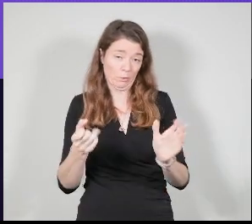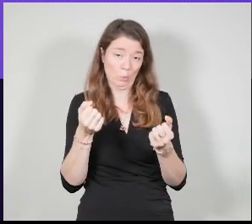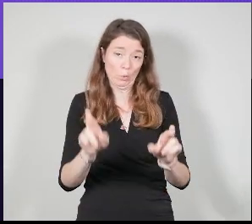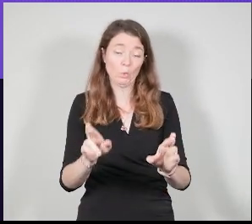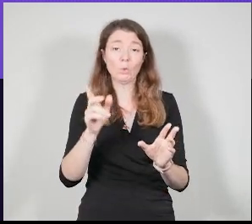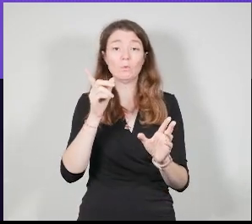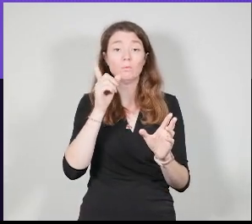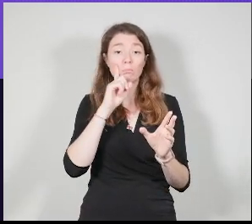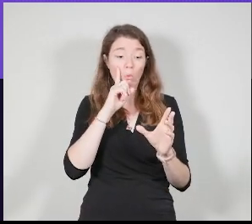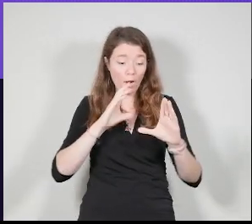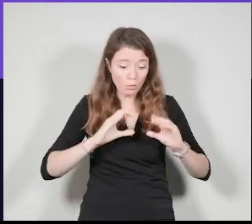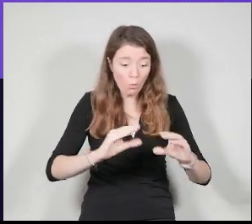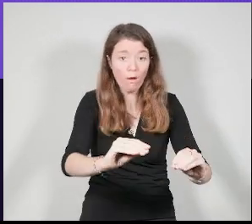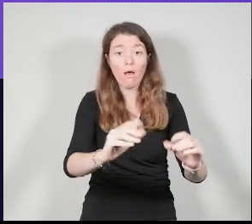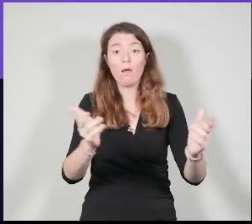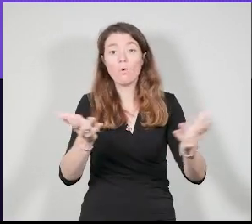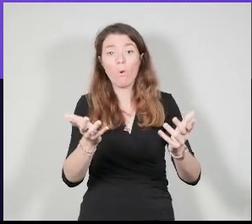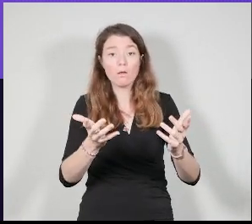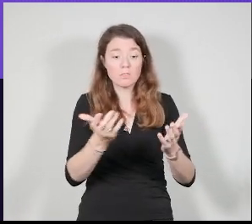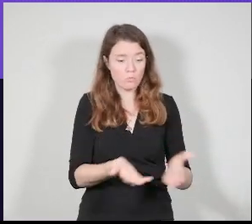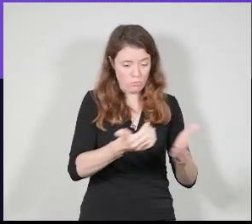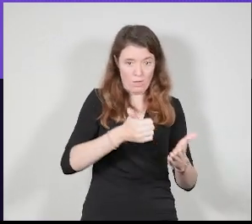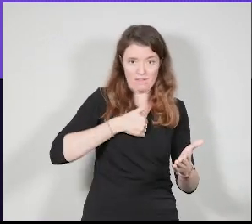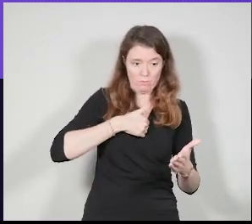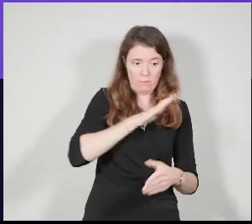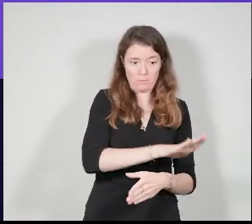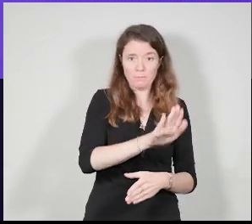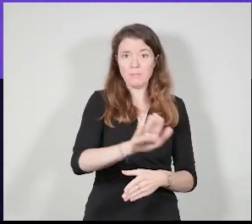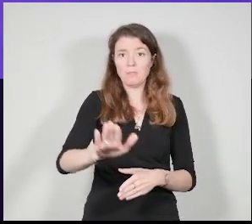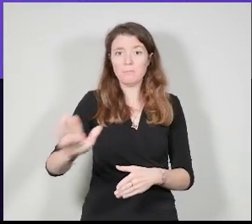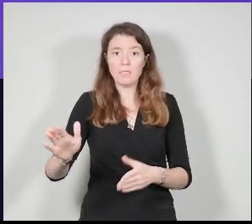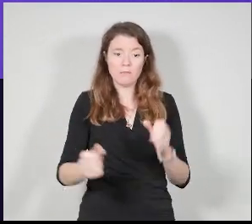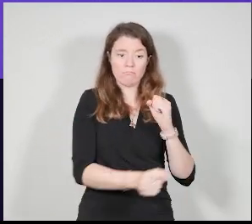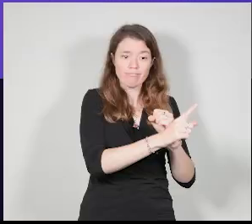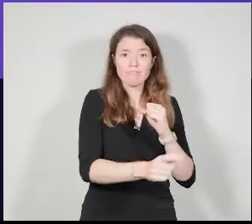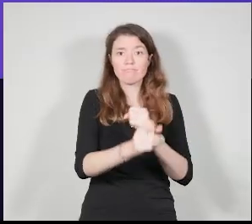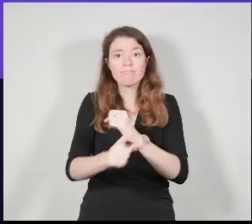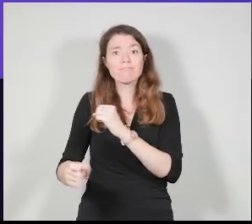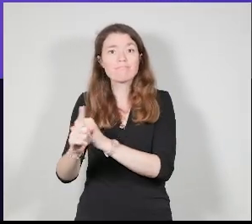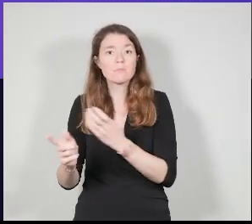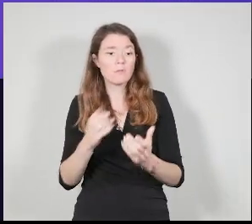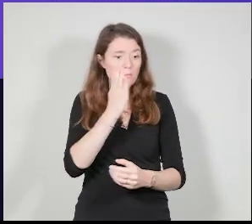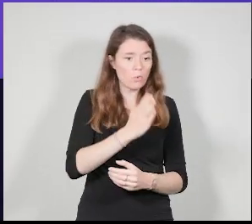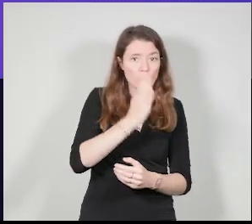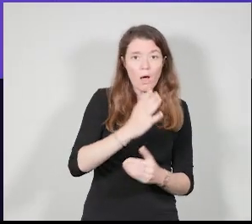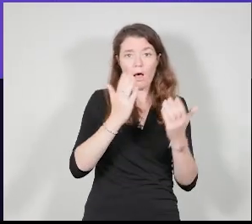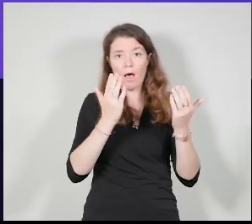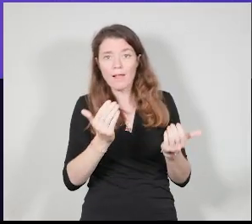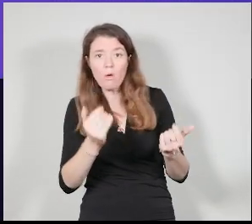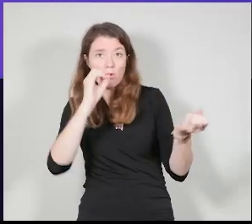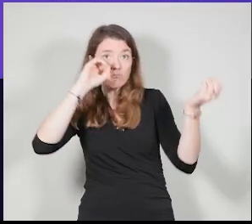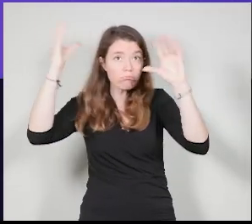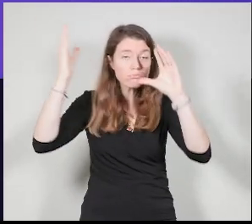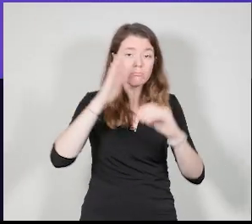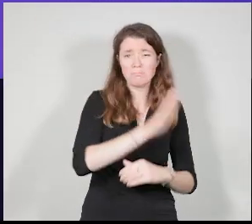les seules réalités, ce sont des réalités individuelles de personnes qui sont dans des situations singulières, avec des besoins, des attentes, des